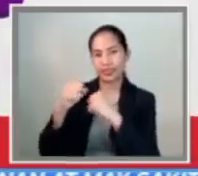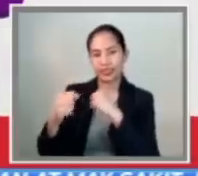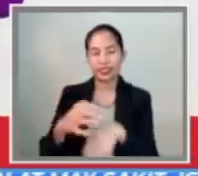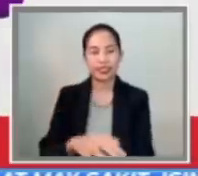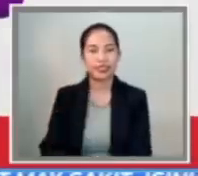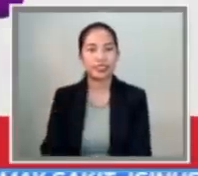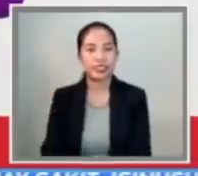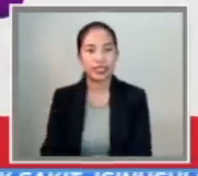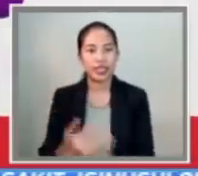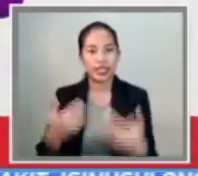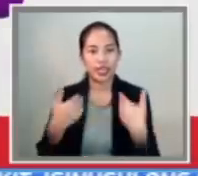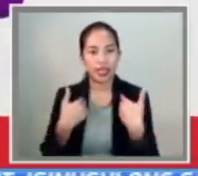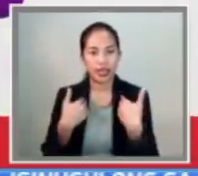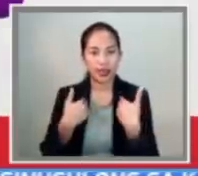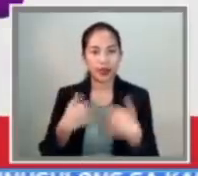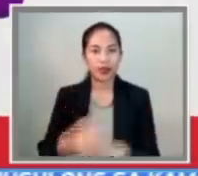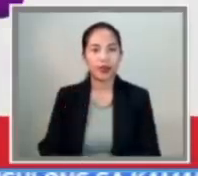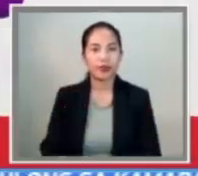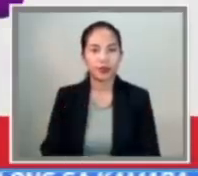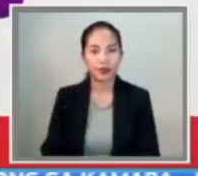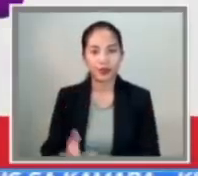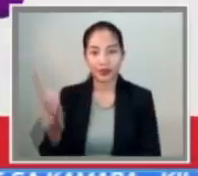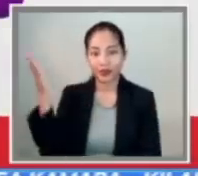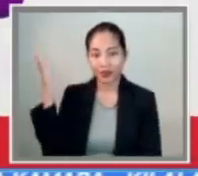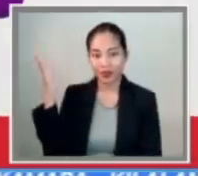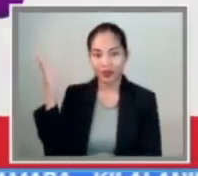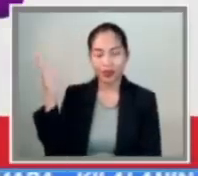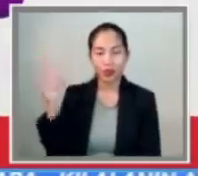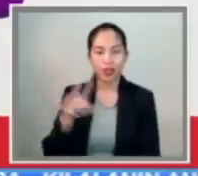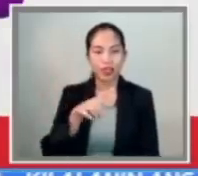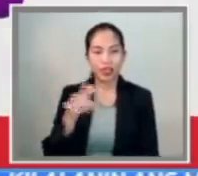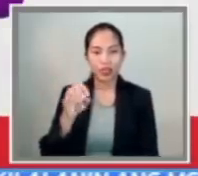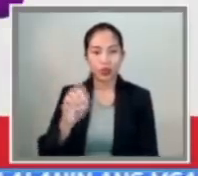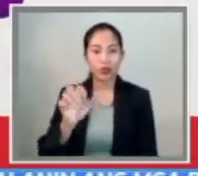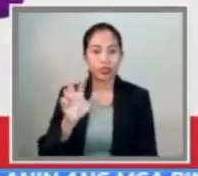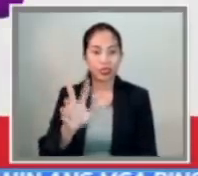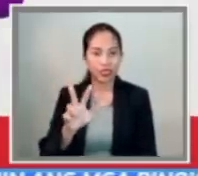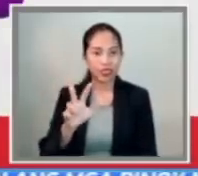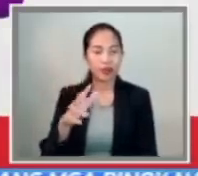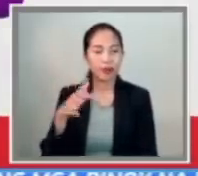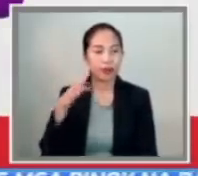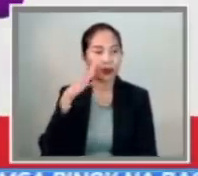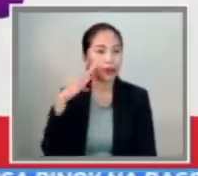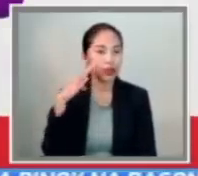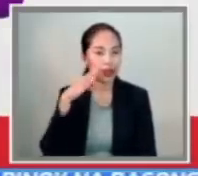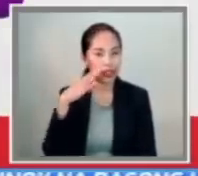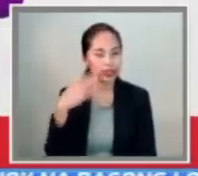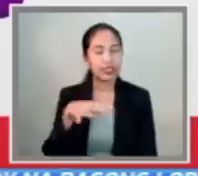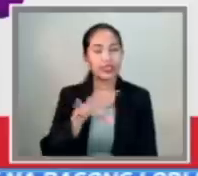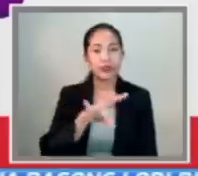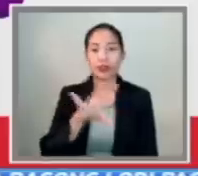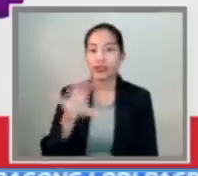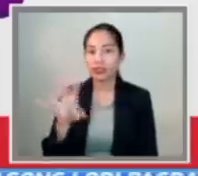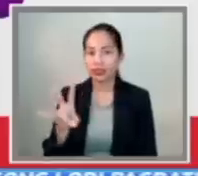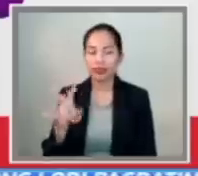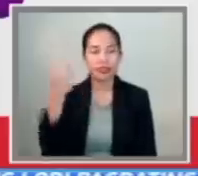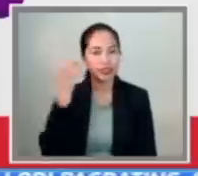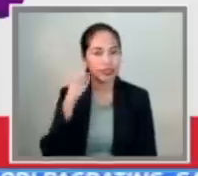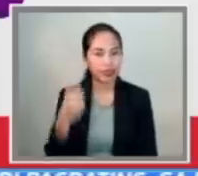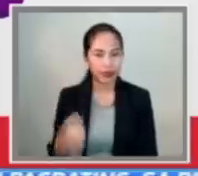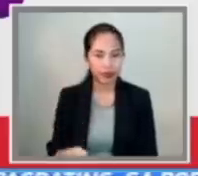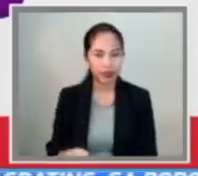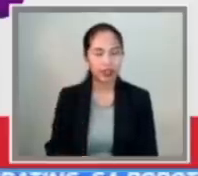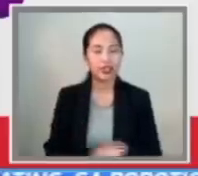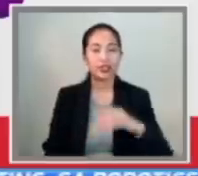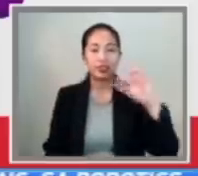ang bansa at 103 na bronze. Nasa 5 pwesto pa rin po ang Pilipinas at Vietnam naman